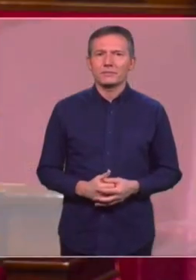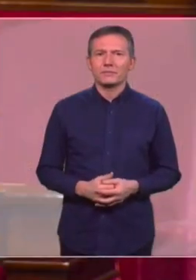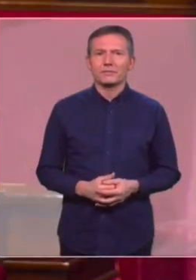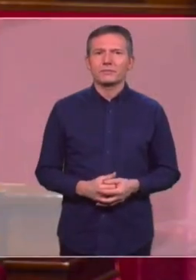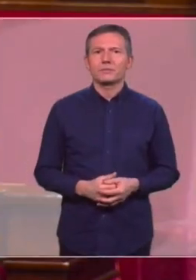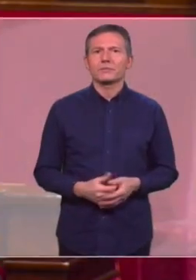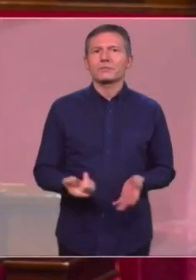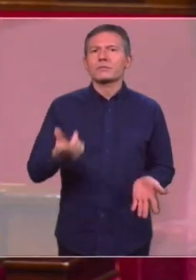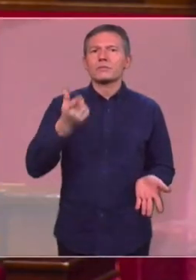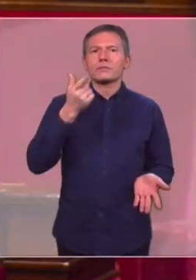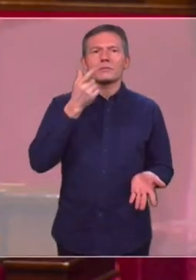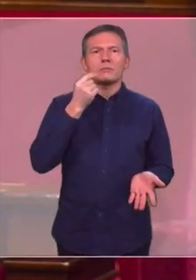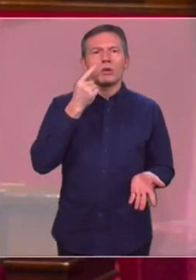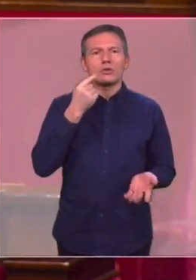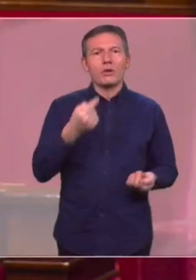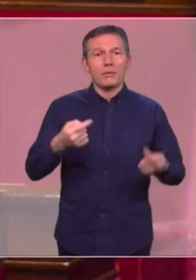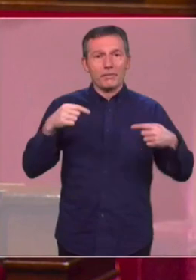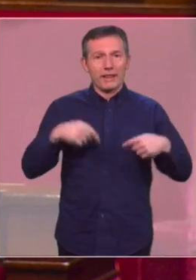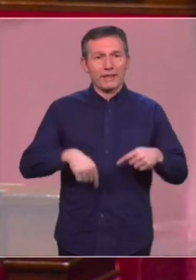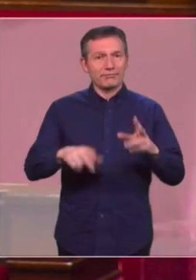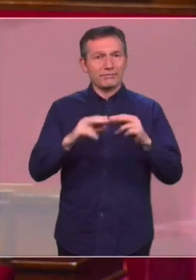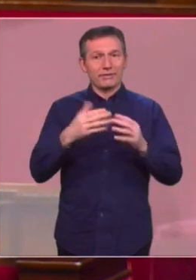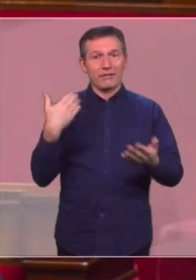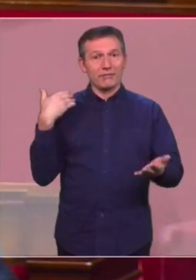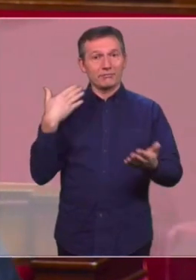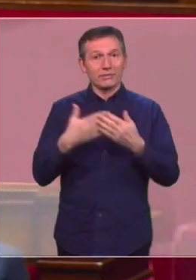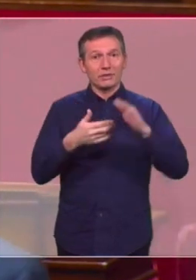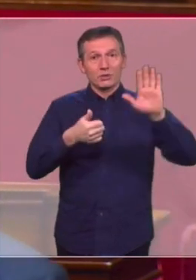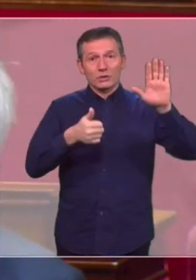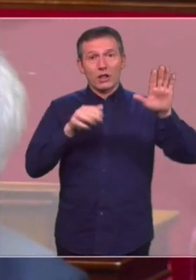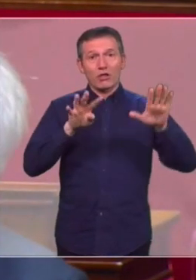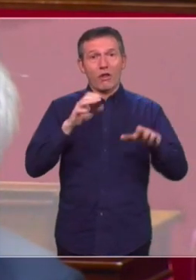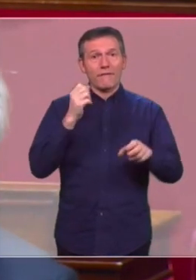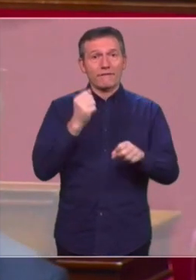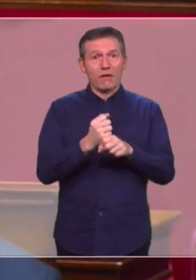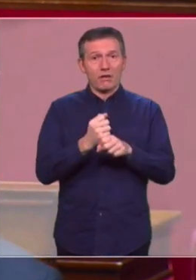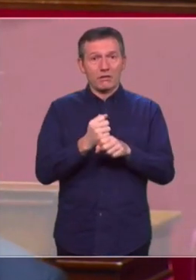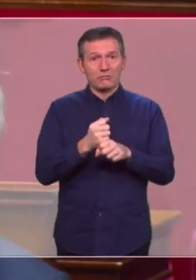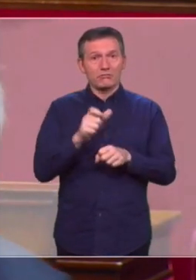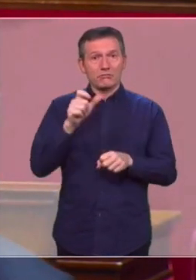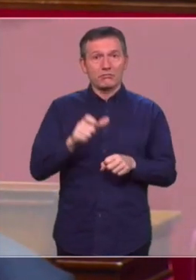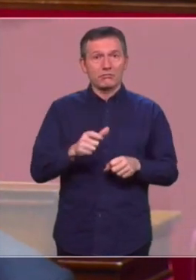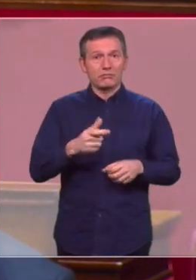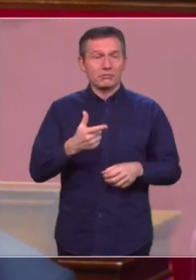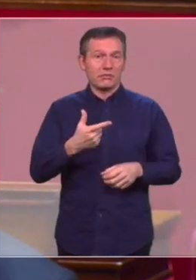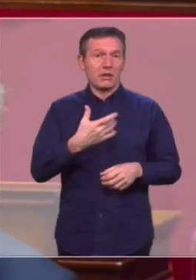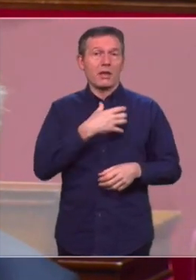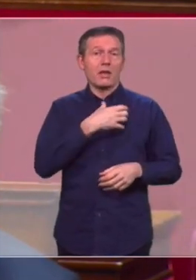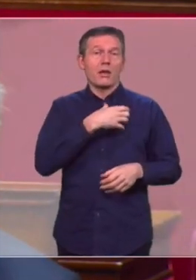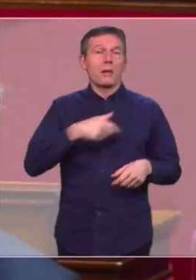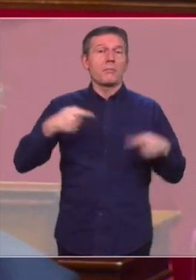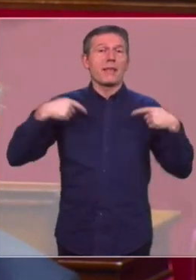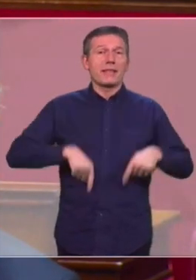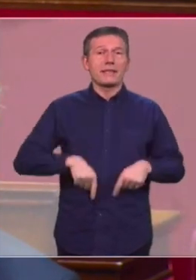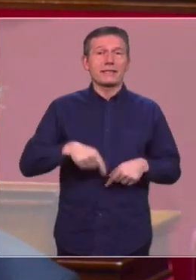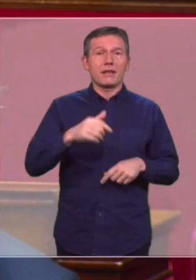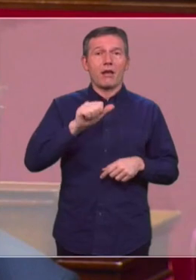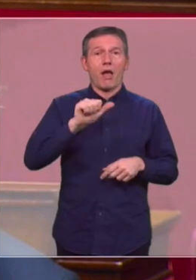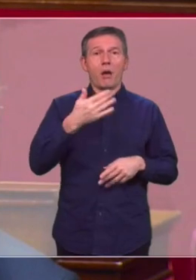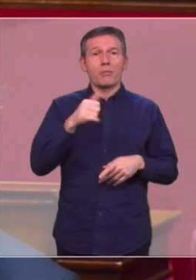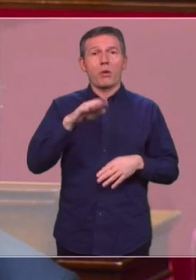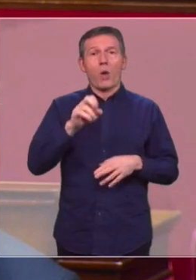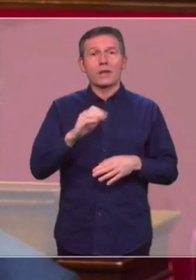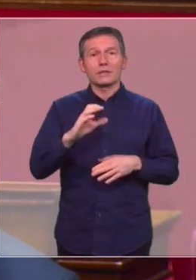Monsieur le ministre, voici 69 ans aujourd'hui, nous quittait le ministre métallo Ambroise Croizat. Et je voudrais lui